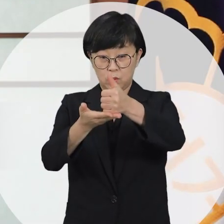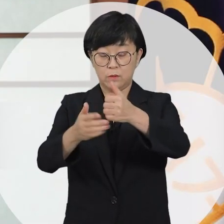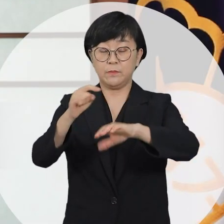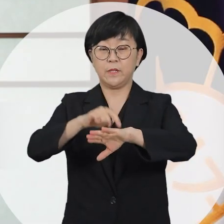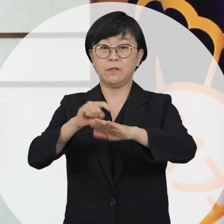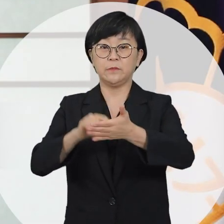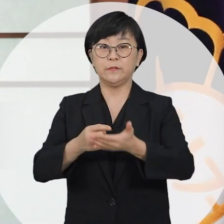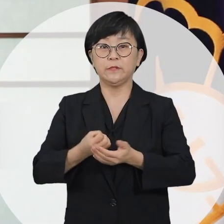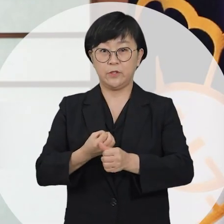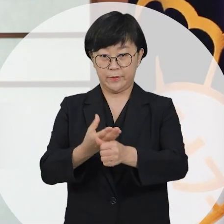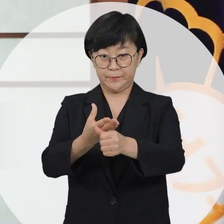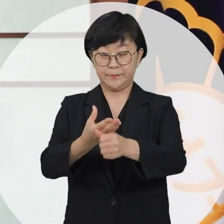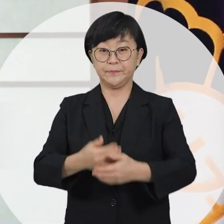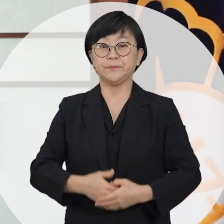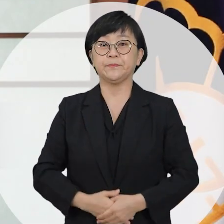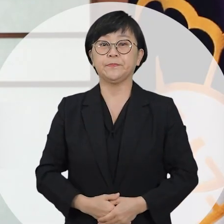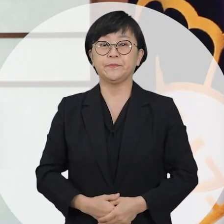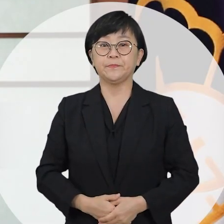마음을 전합니다.